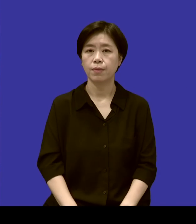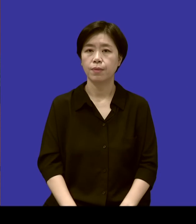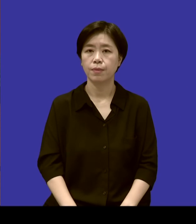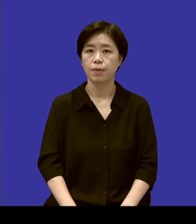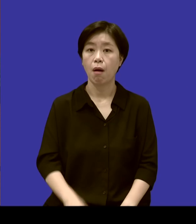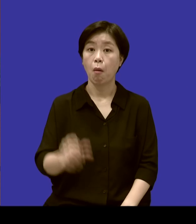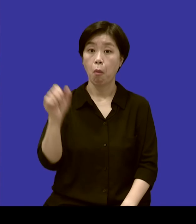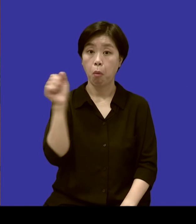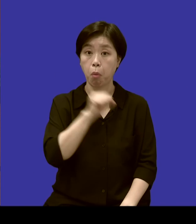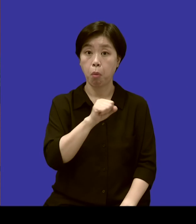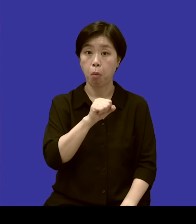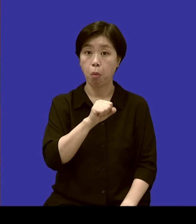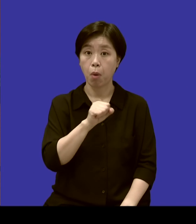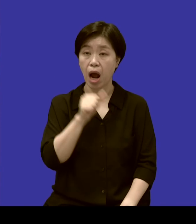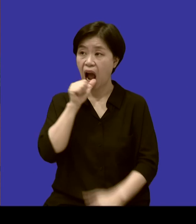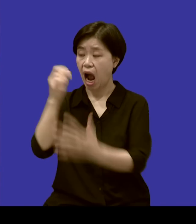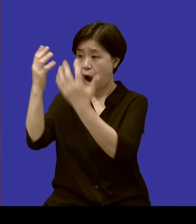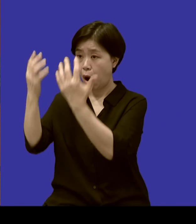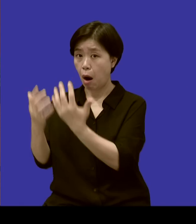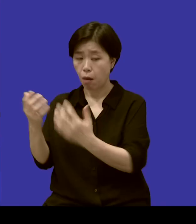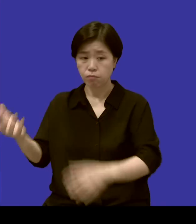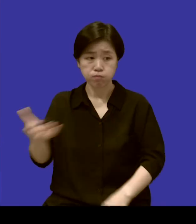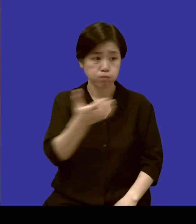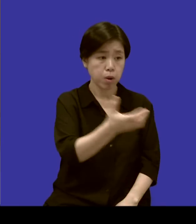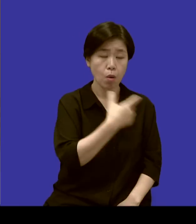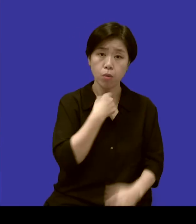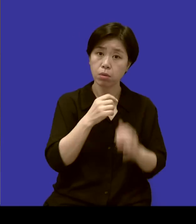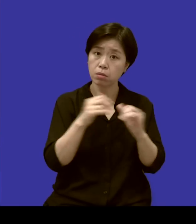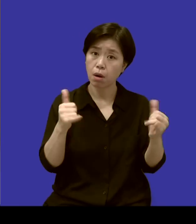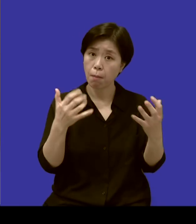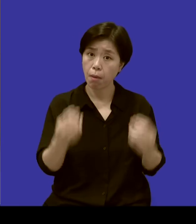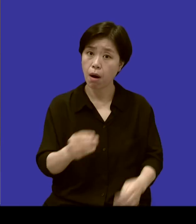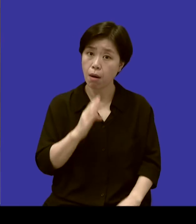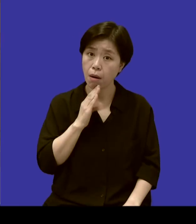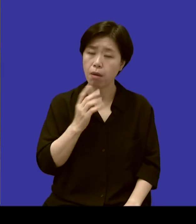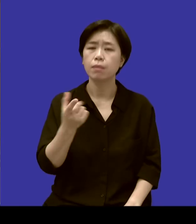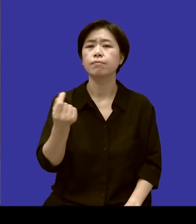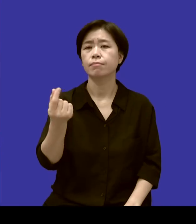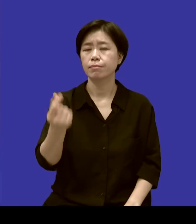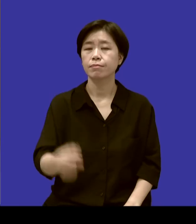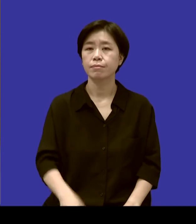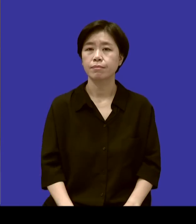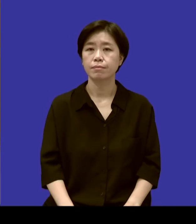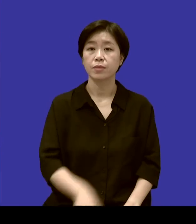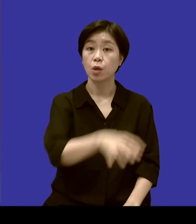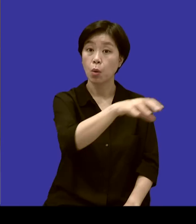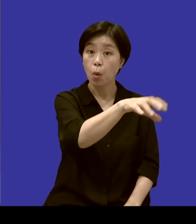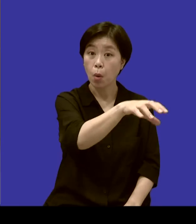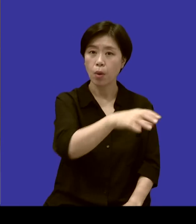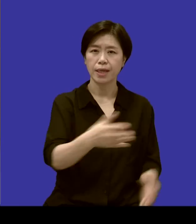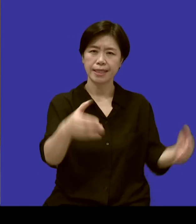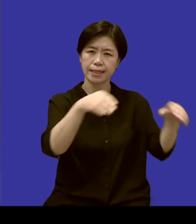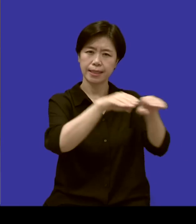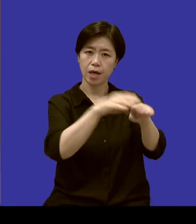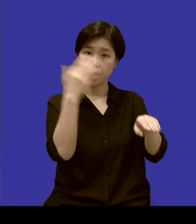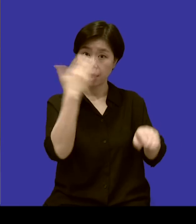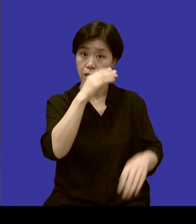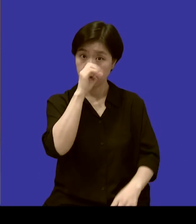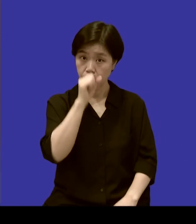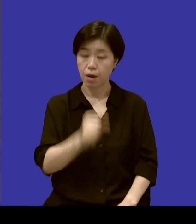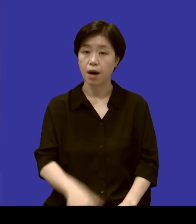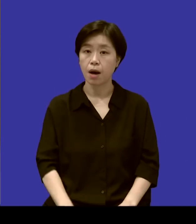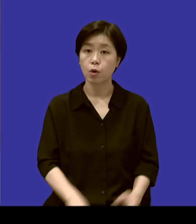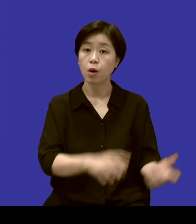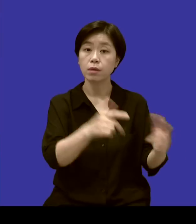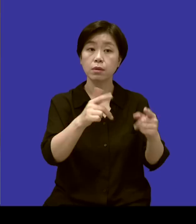많겠네요. 많아요. 많고 또 그 안에서 소문이 그렇게 나 있대요. 거기가 가면은 좀 시설이 좋다.